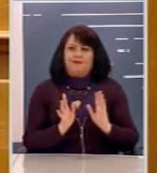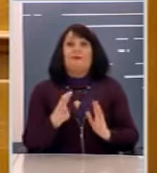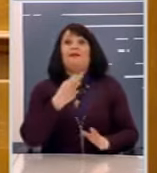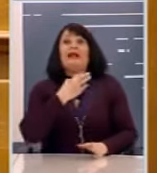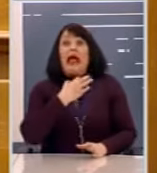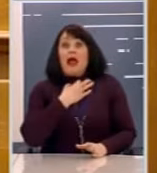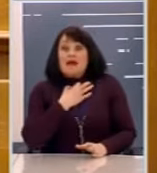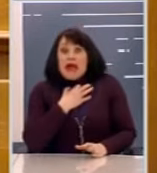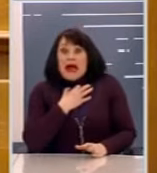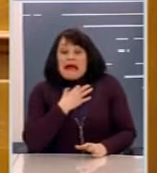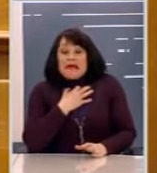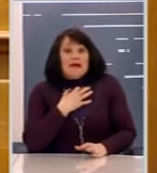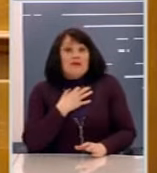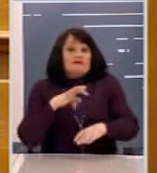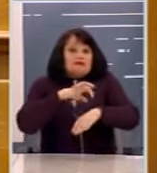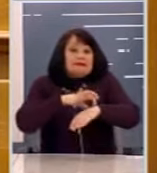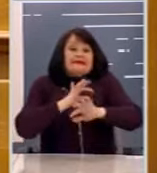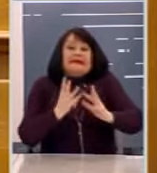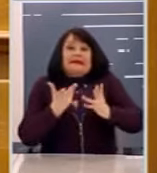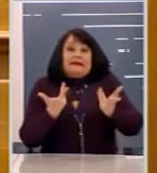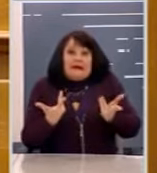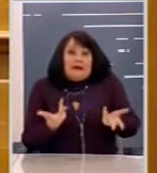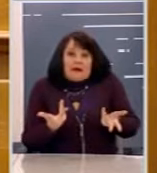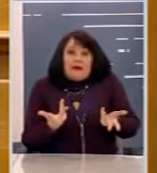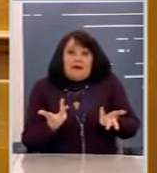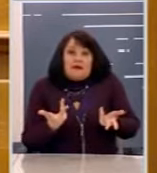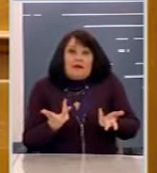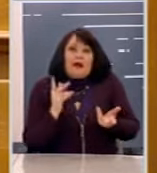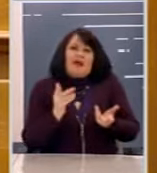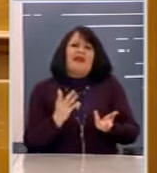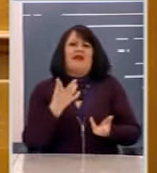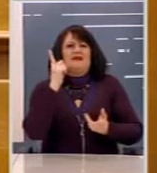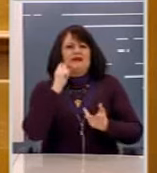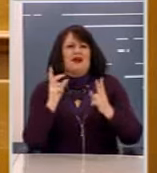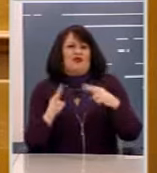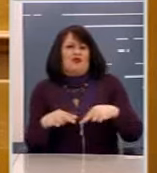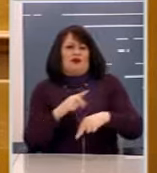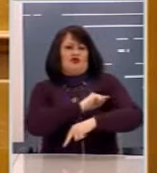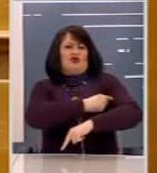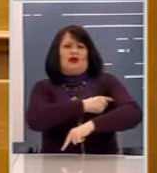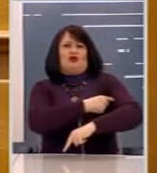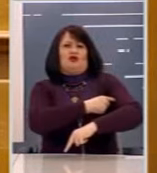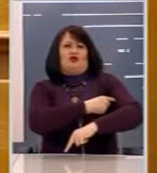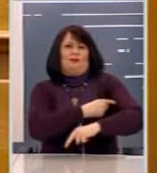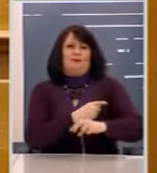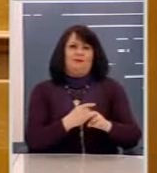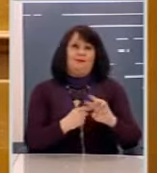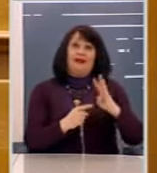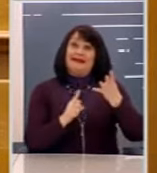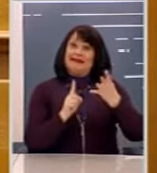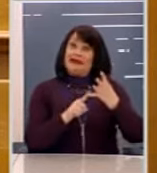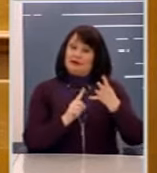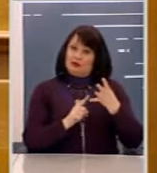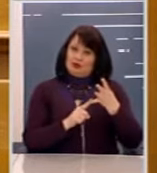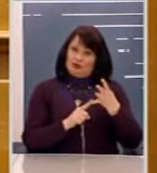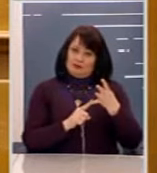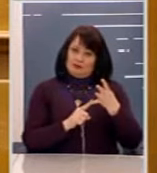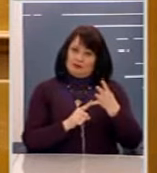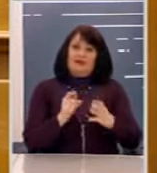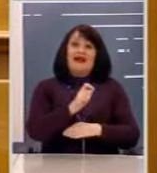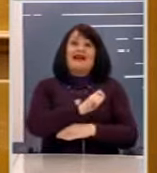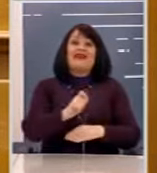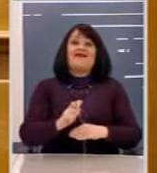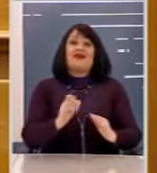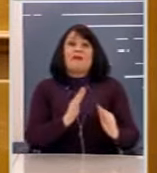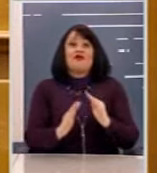ανάγκες και την κλινική του κατάσταση, αλλά με βάση ακριβώς αυτή τη συναλλαγή. Τρίτον, τέταρτον, γραφεία